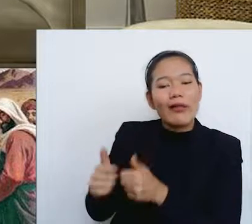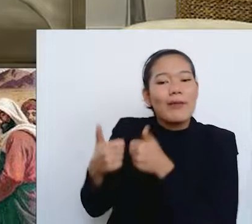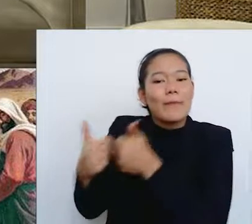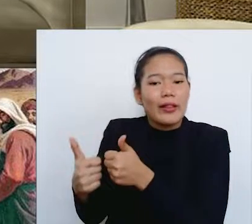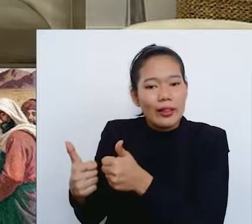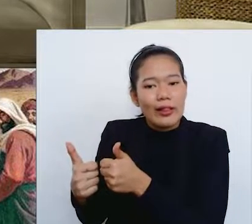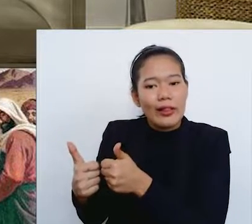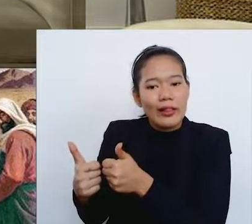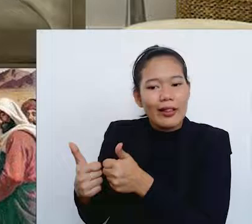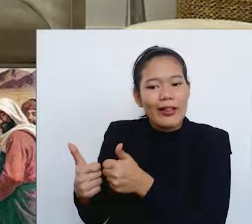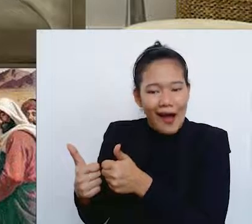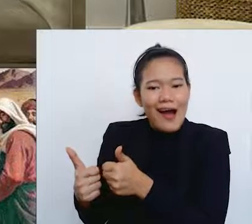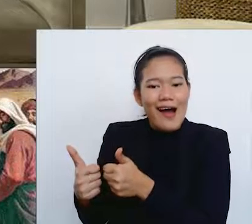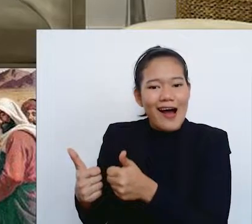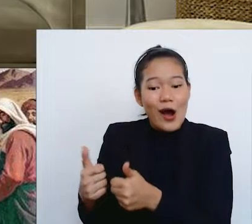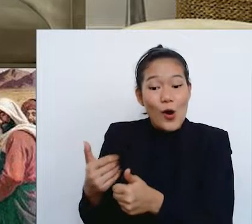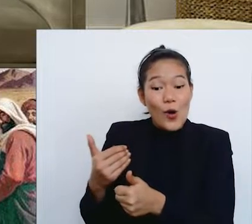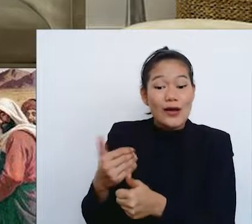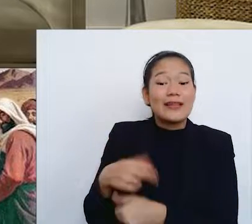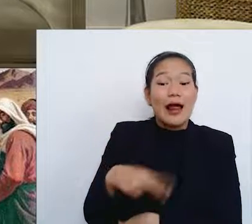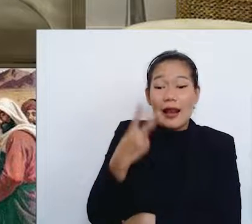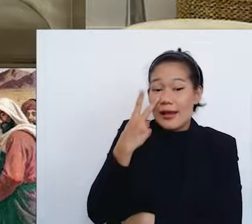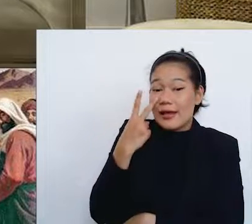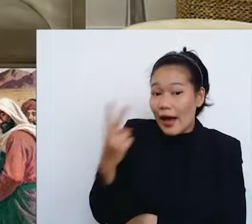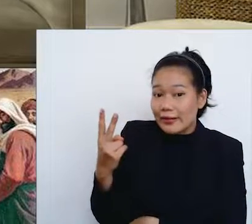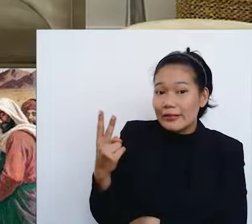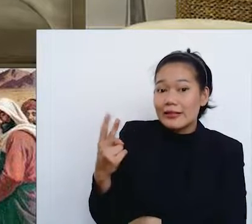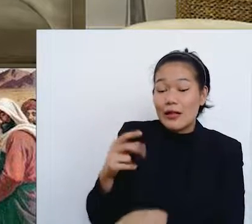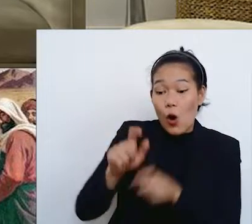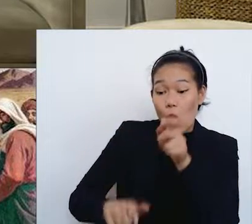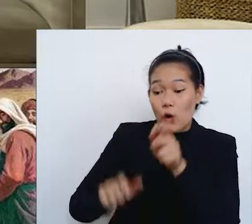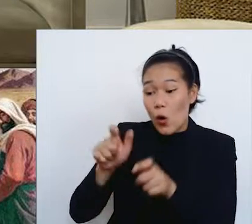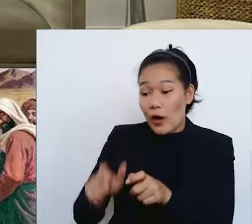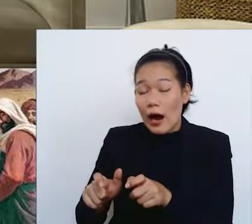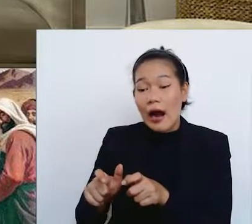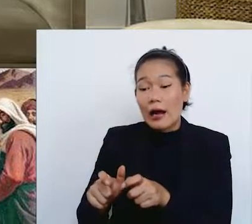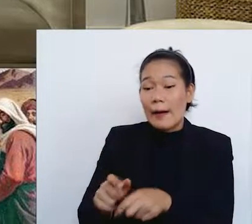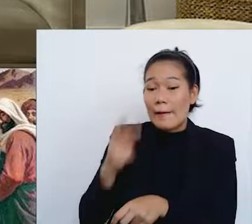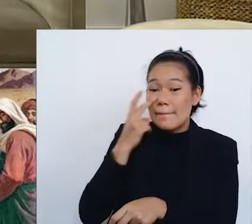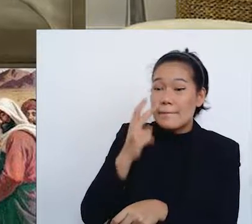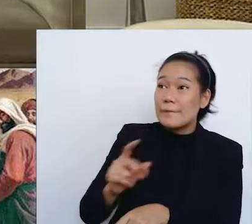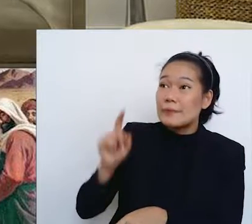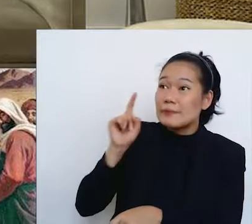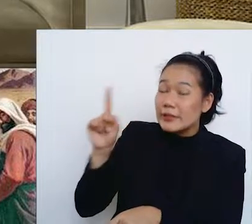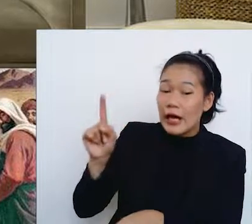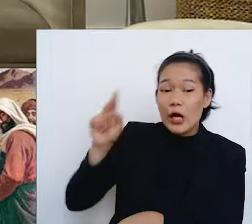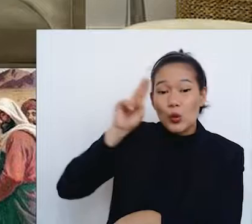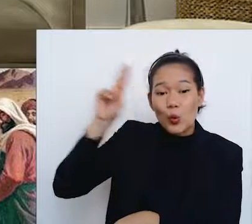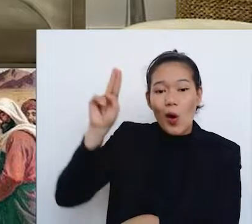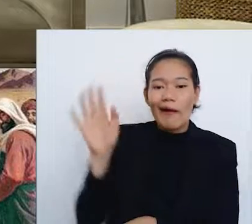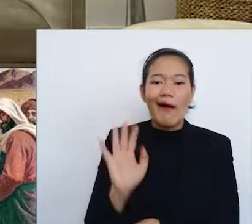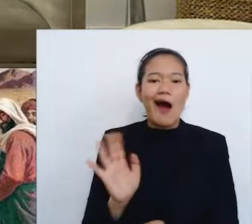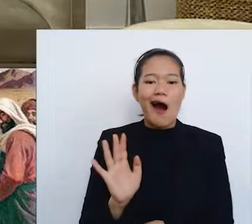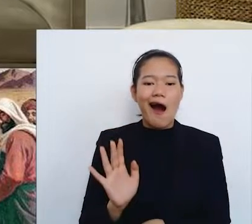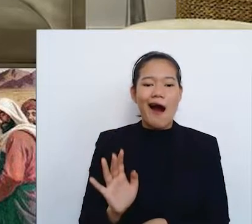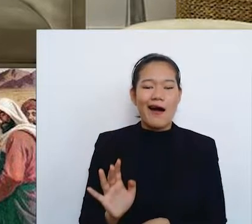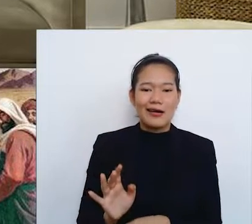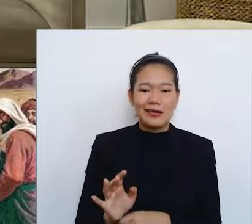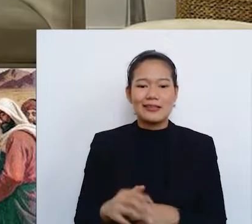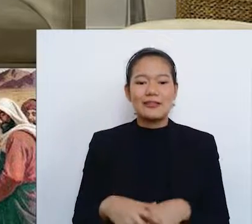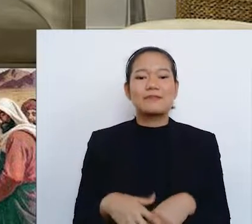yang tepat. Dan saat itu dapat kita lihat bahwa mereka itu tidak percaya kepada